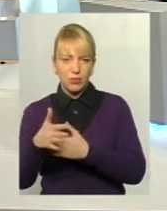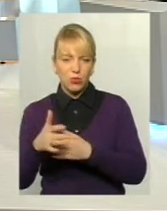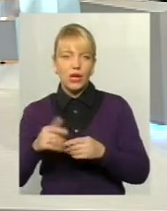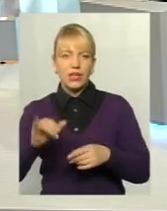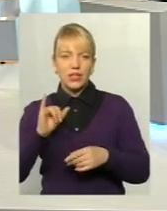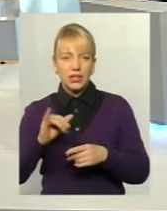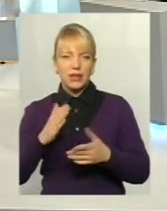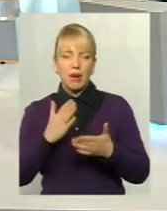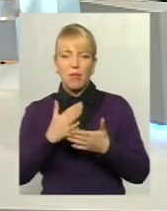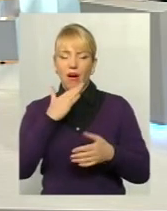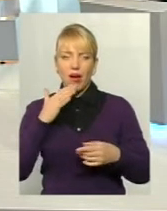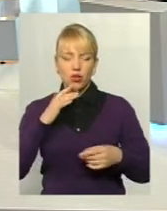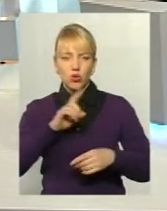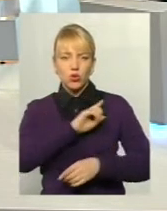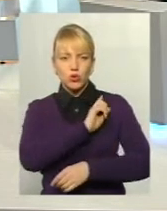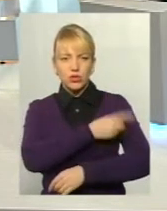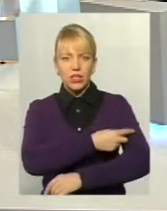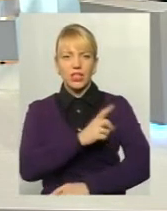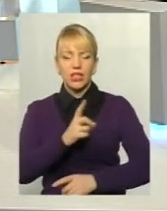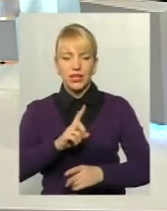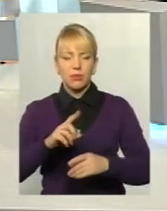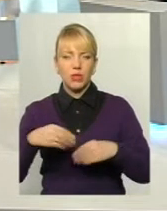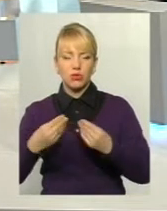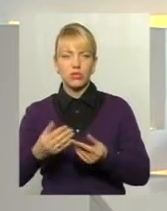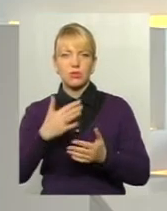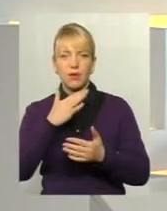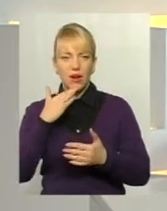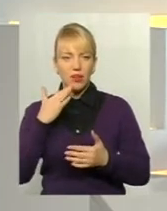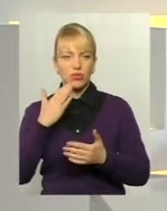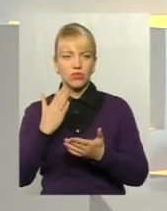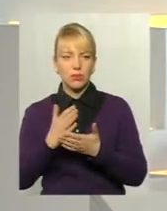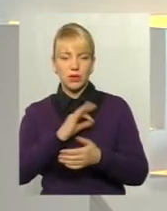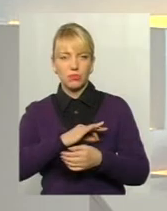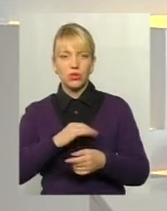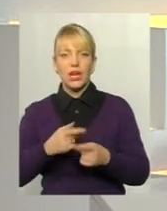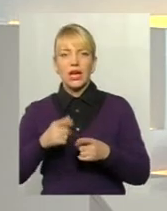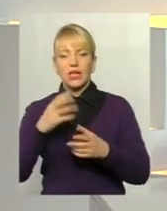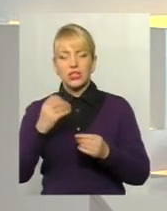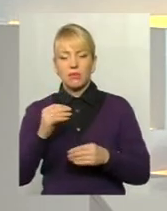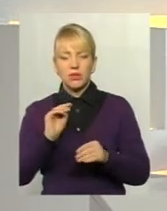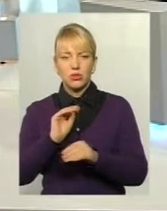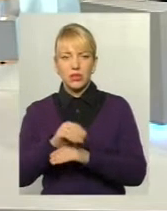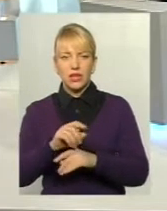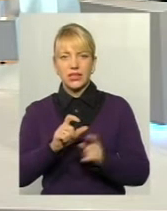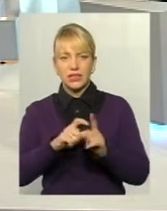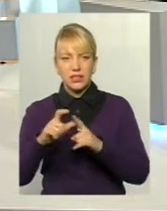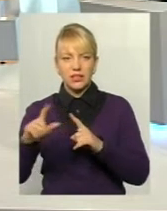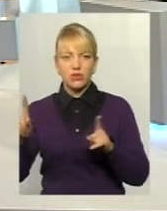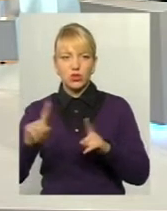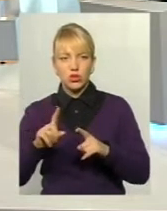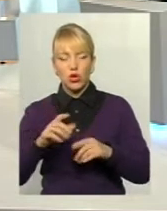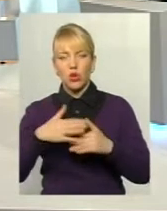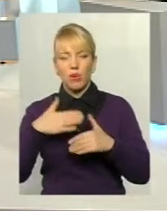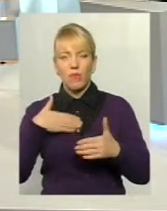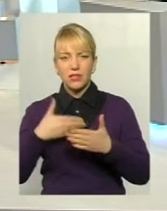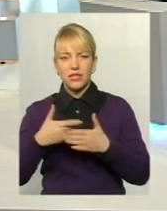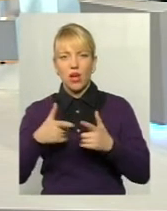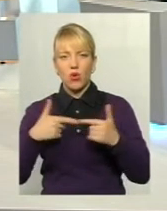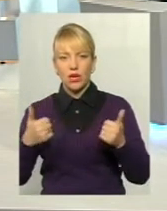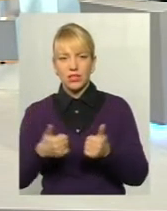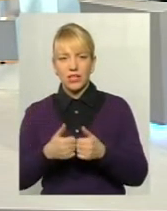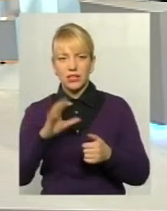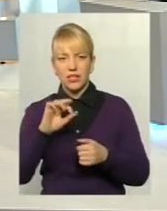які вже починають приносити певні плоди. Я би хотіла тут додати ще кілька слів, що громадська організація